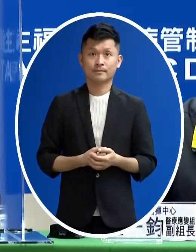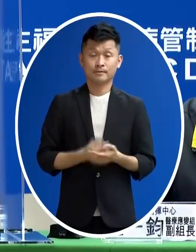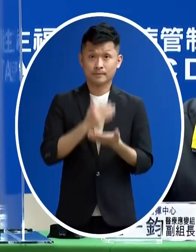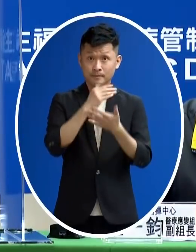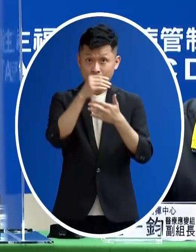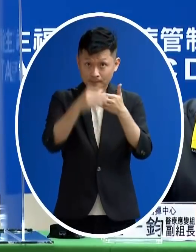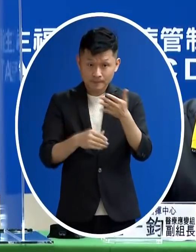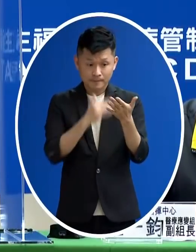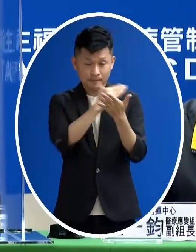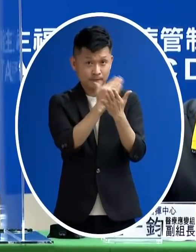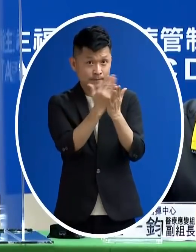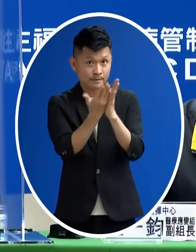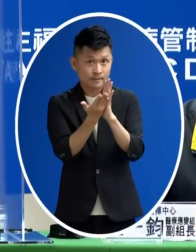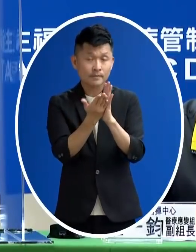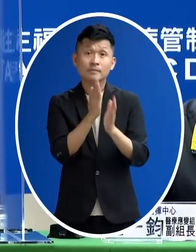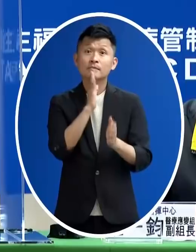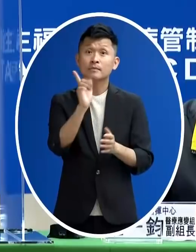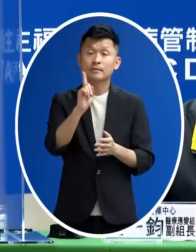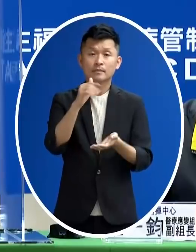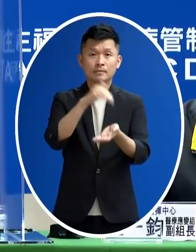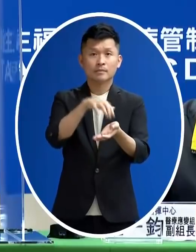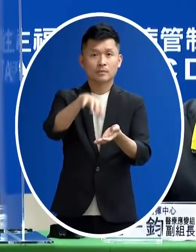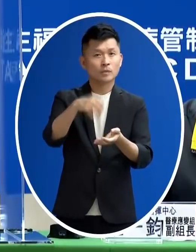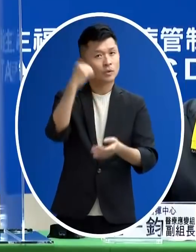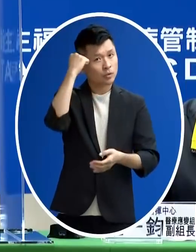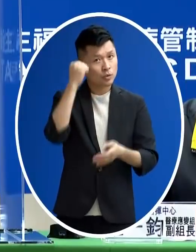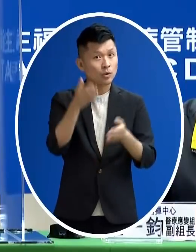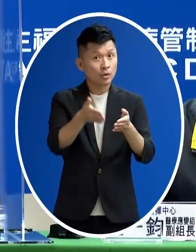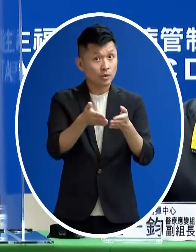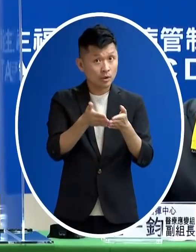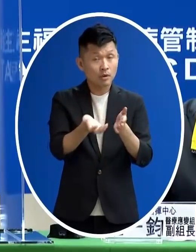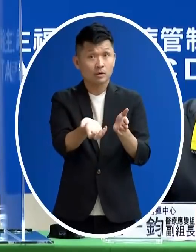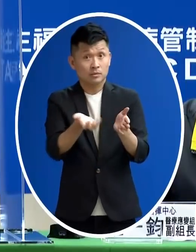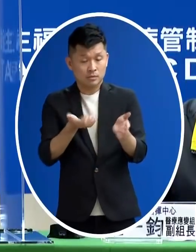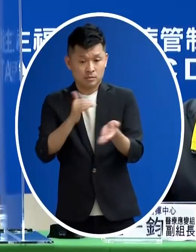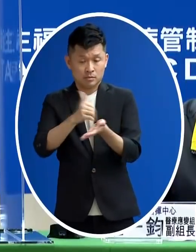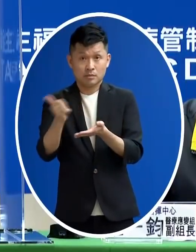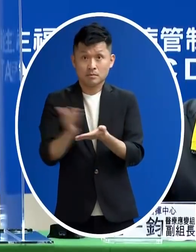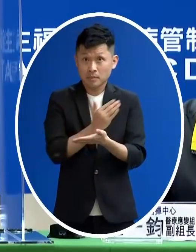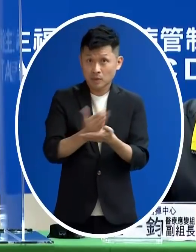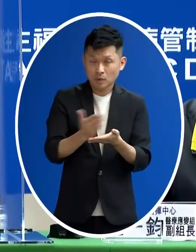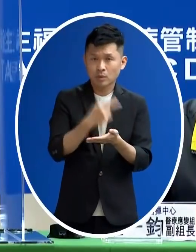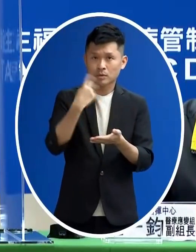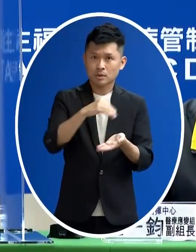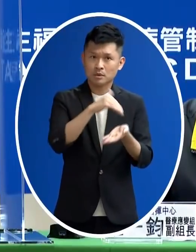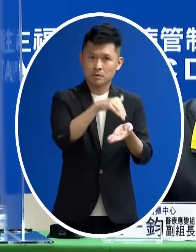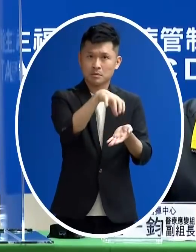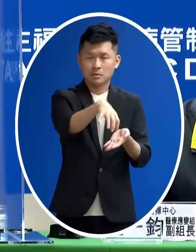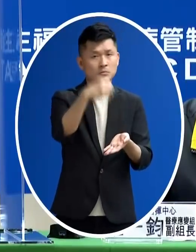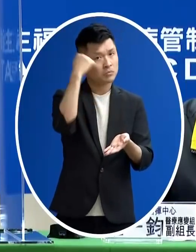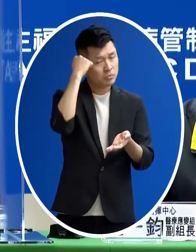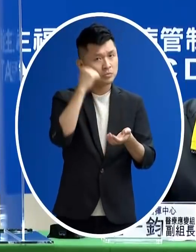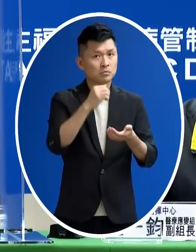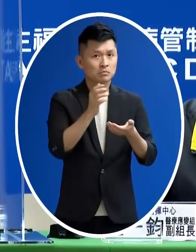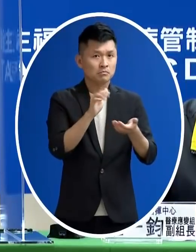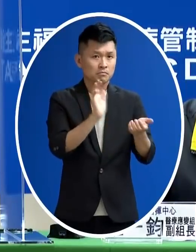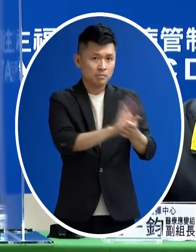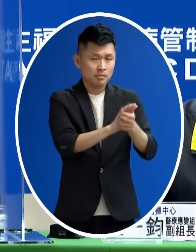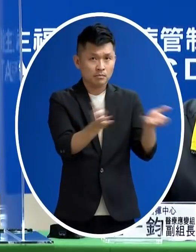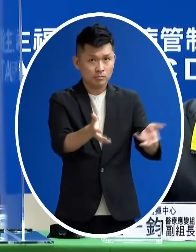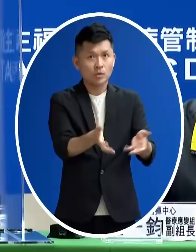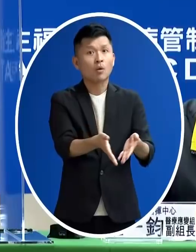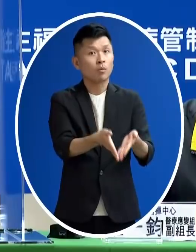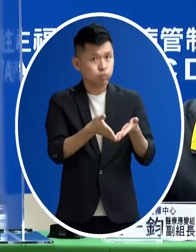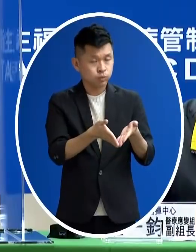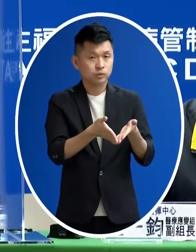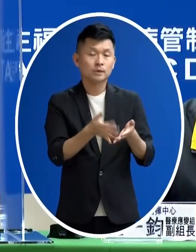是需要住院的，到医院去要经过医师评估且有住院治疗必要者，哦，所以大家注意